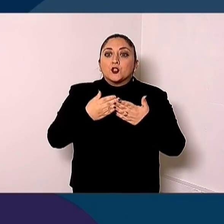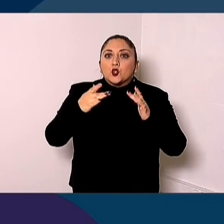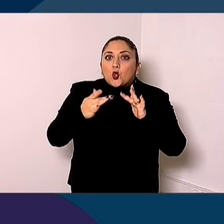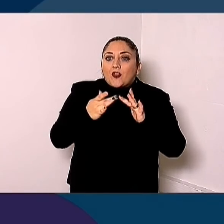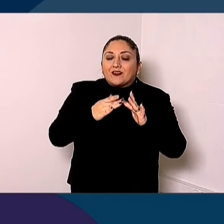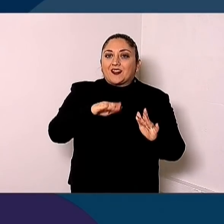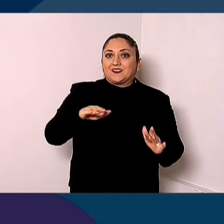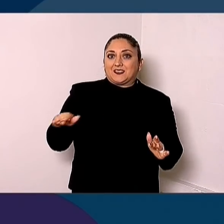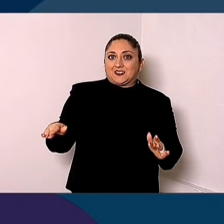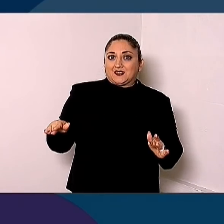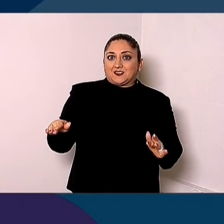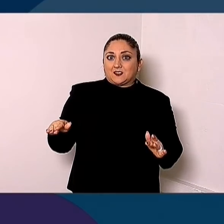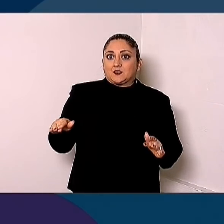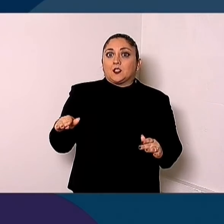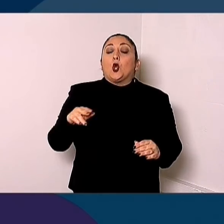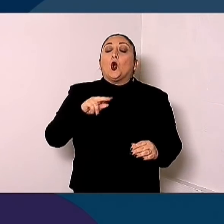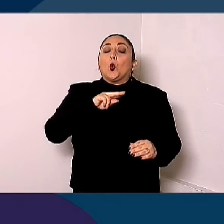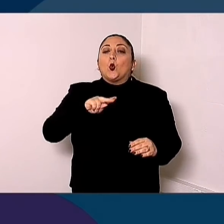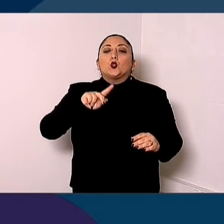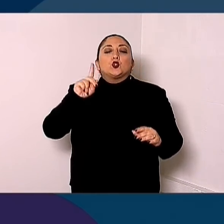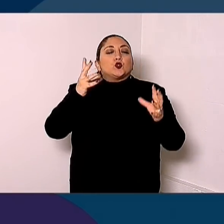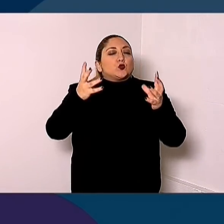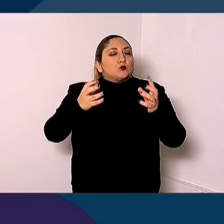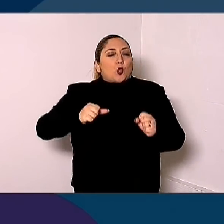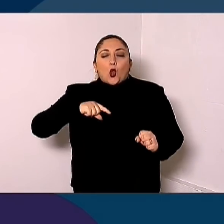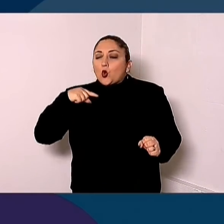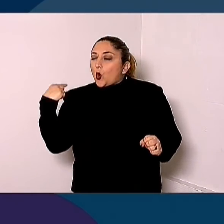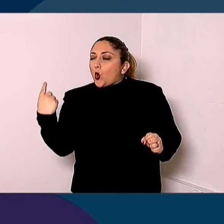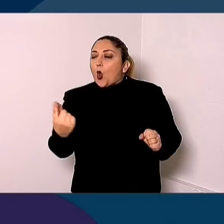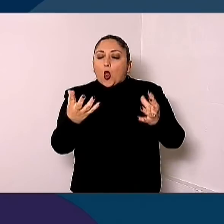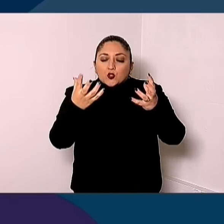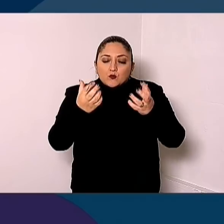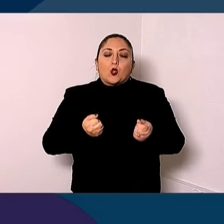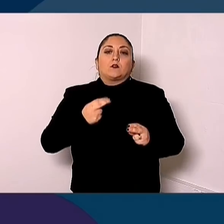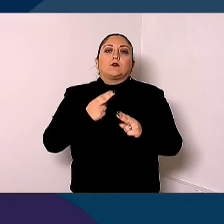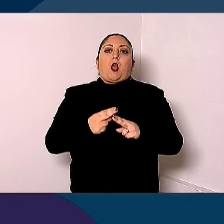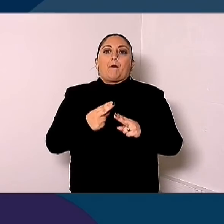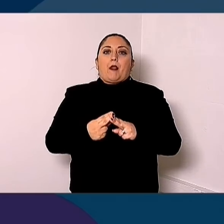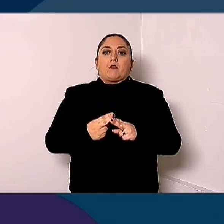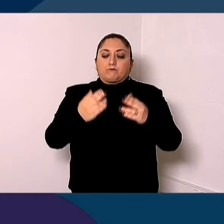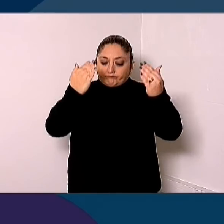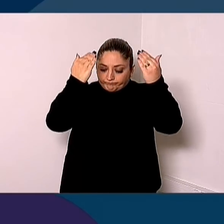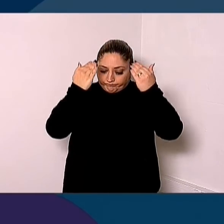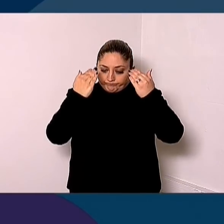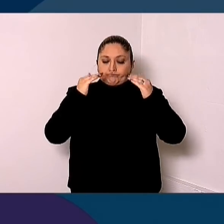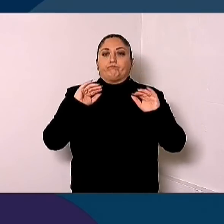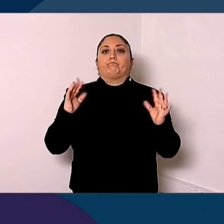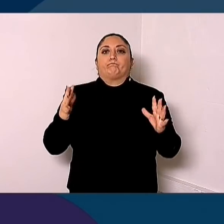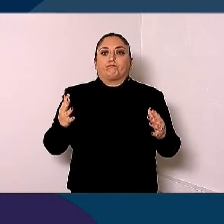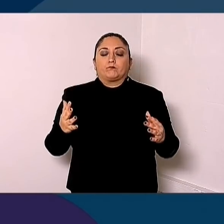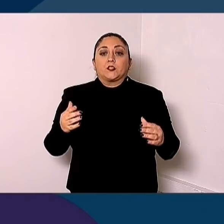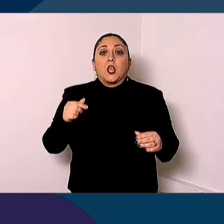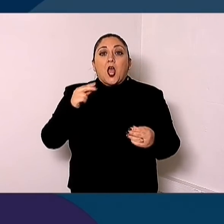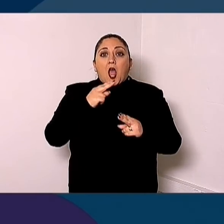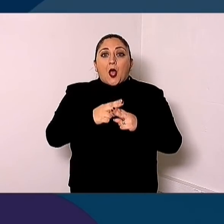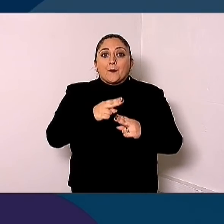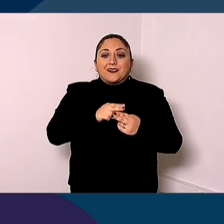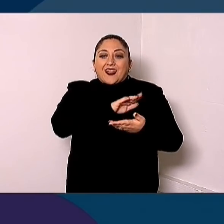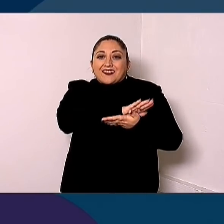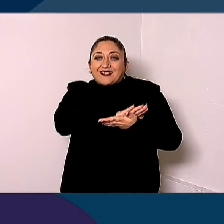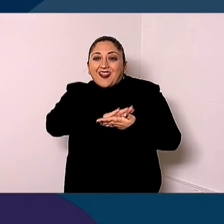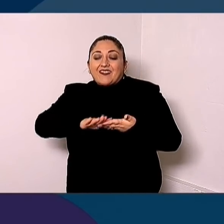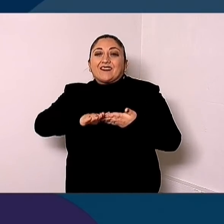tal-istaff immanka għal dak kollu li kien hemm bżonn li jsir propju fl-istabbiliment. Tajb ngħidu li dan sar disinfection